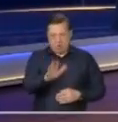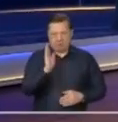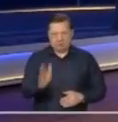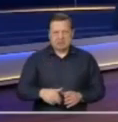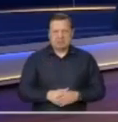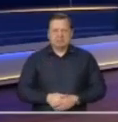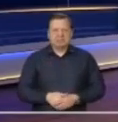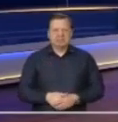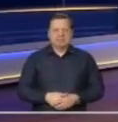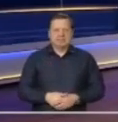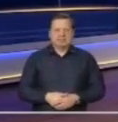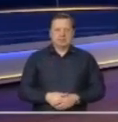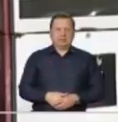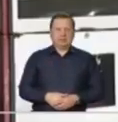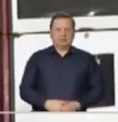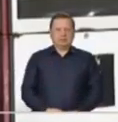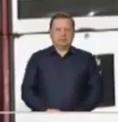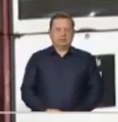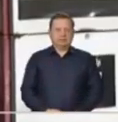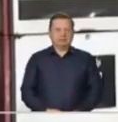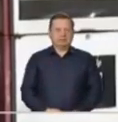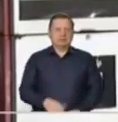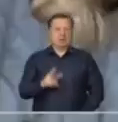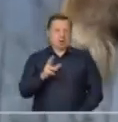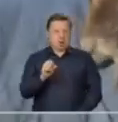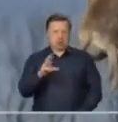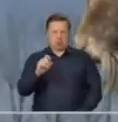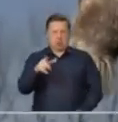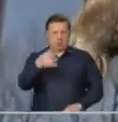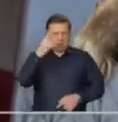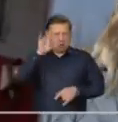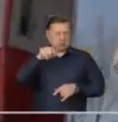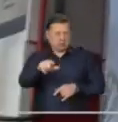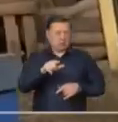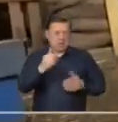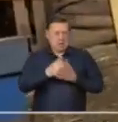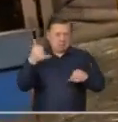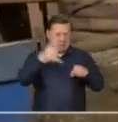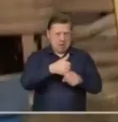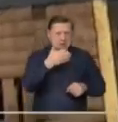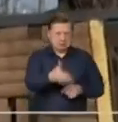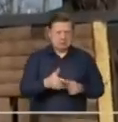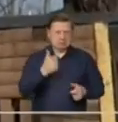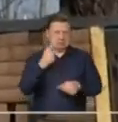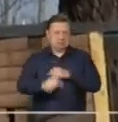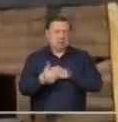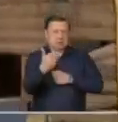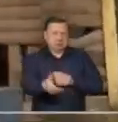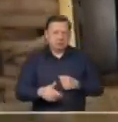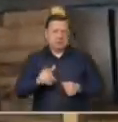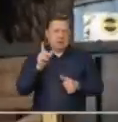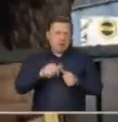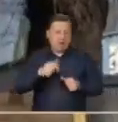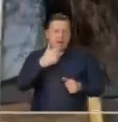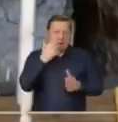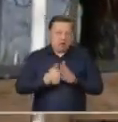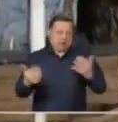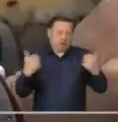zwierzęcych ciekawostek. Co robi koziołek na stacji benzynowej? Ten z Mikołowa wygodnie mieszka, solidnie jada i po prostu kozista z